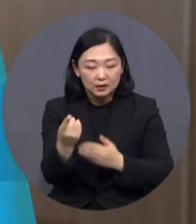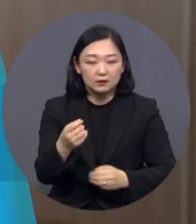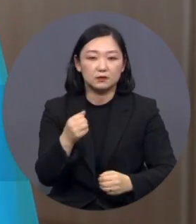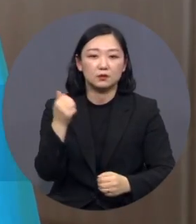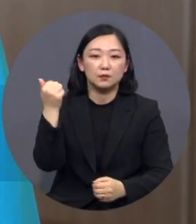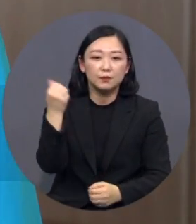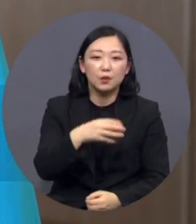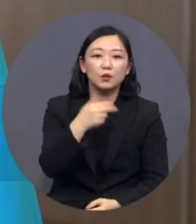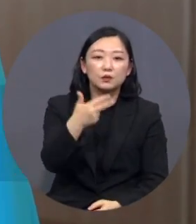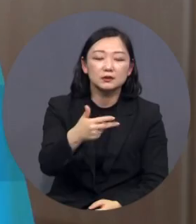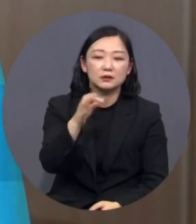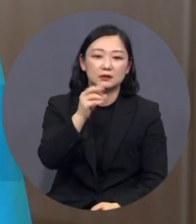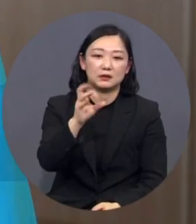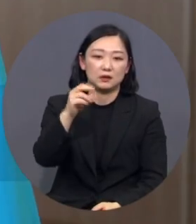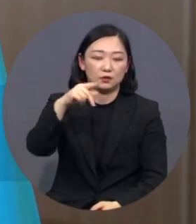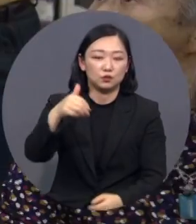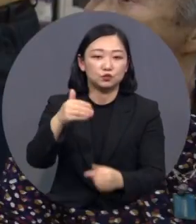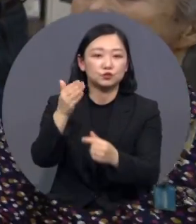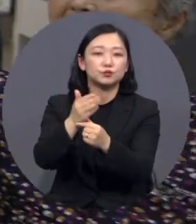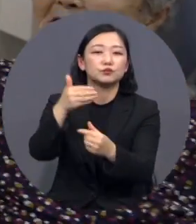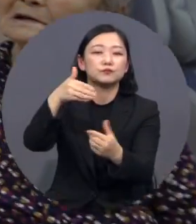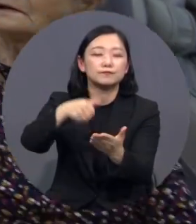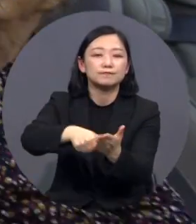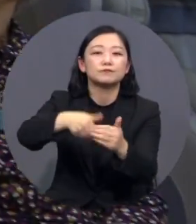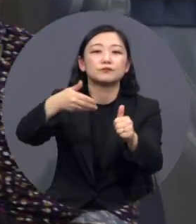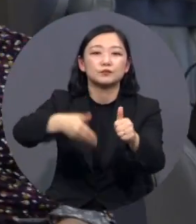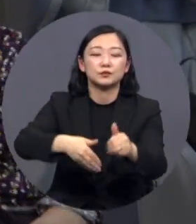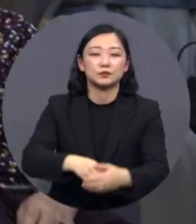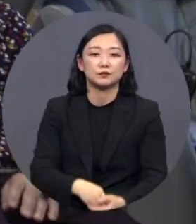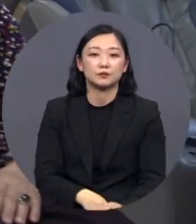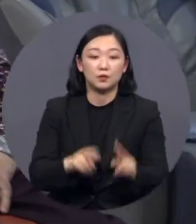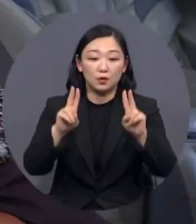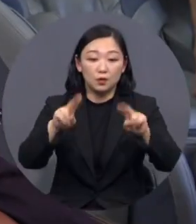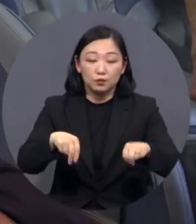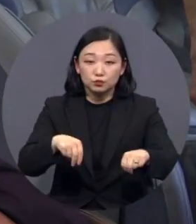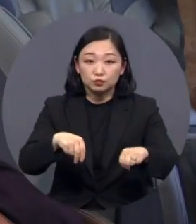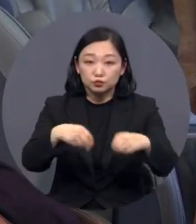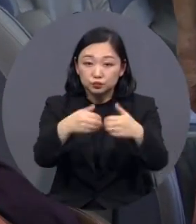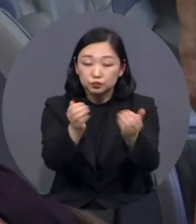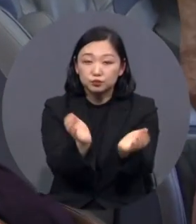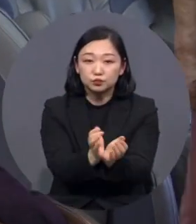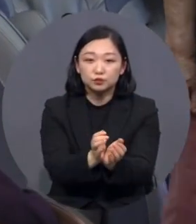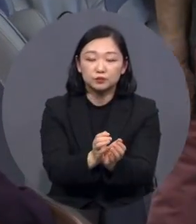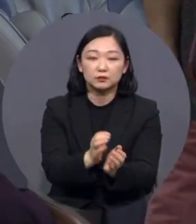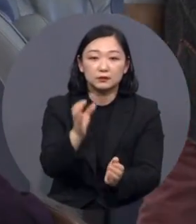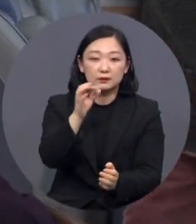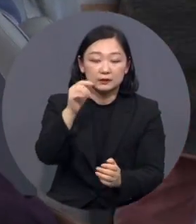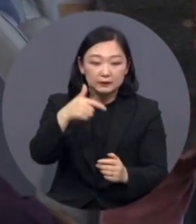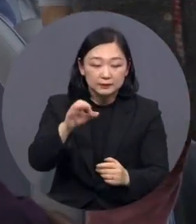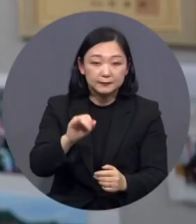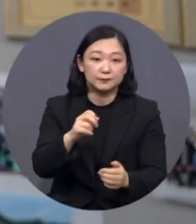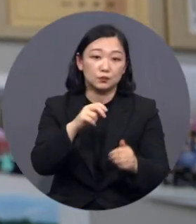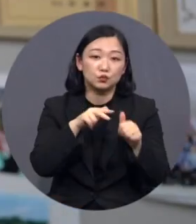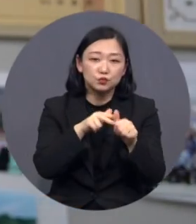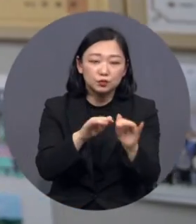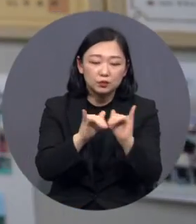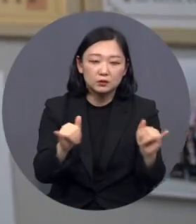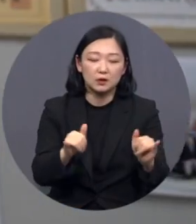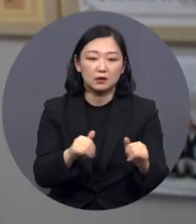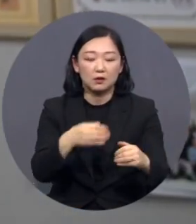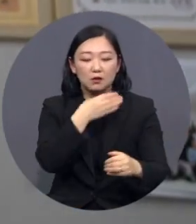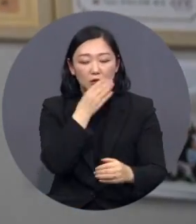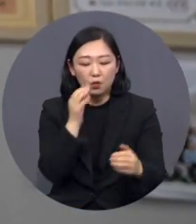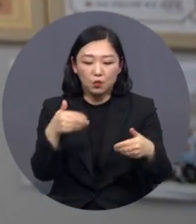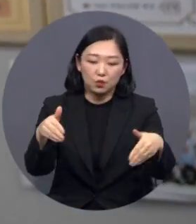7번 양영수를 선택해 주십시오. 무소속 임기숙 후보는 경로당과 사회복지시설을 중심으로 선거운동을 펼치고